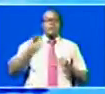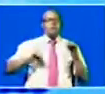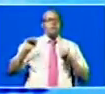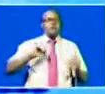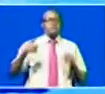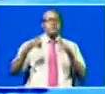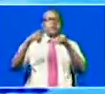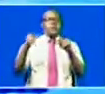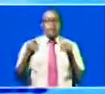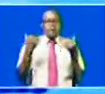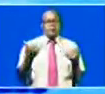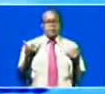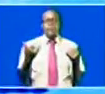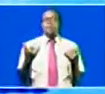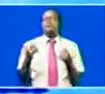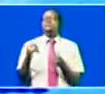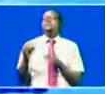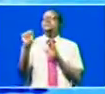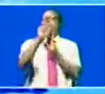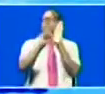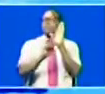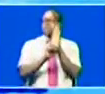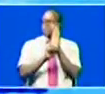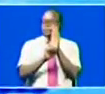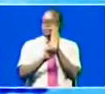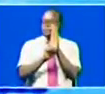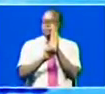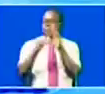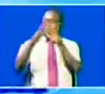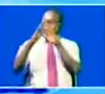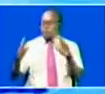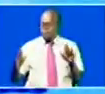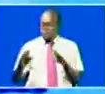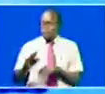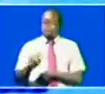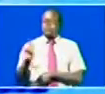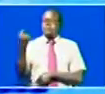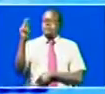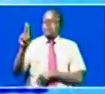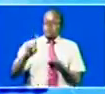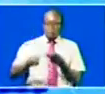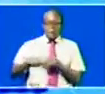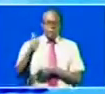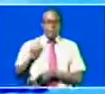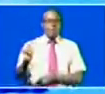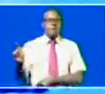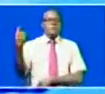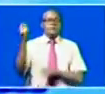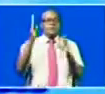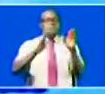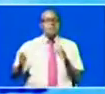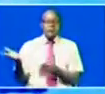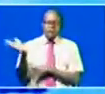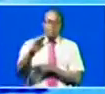hotuba ya pamoja hii leo katika ikulu ya Nairobi, Rais Uhuru Kenyatta na Rais Uswizi Alain Besat walisema mipangilio ya kurejesha